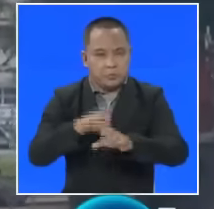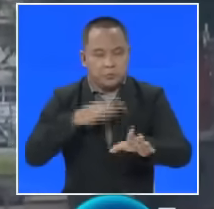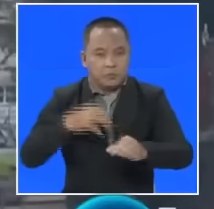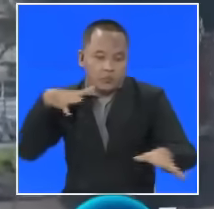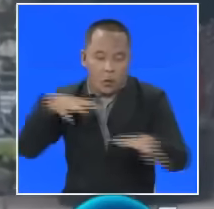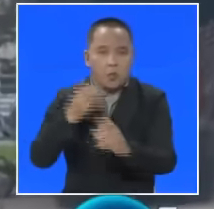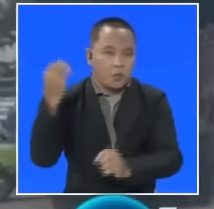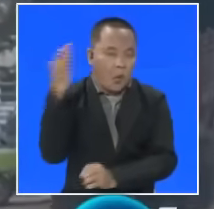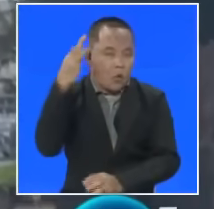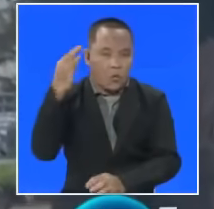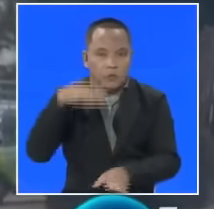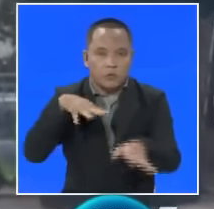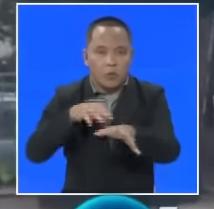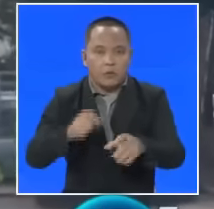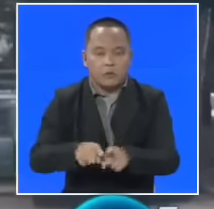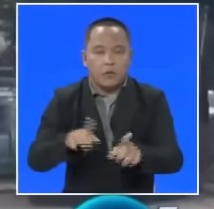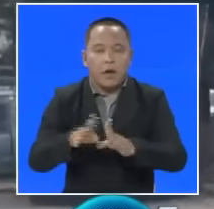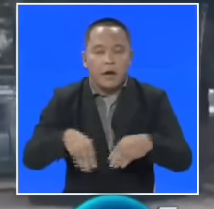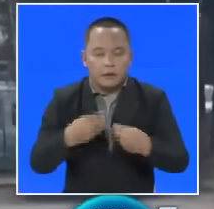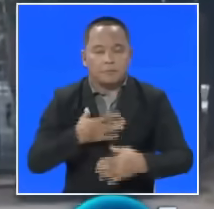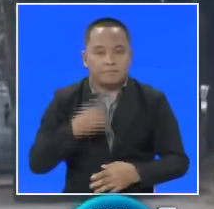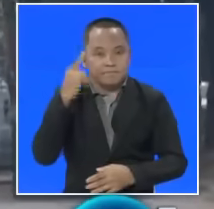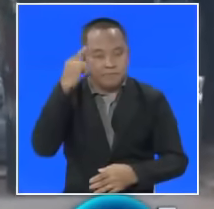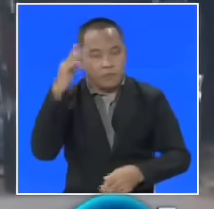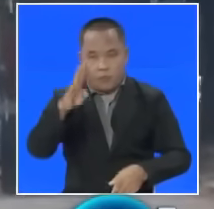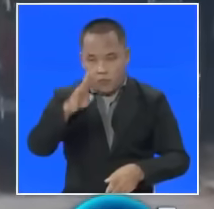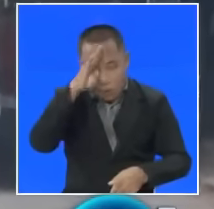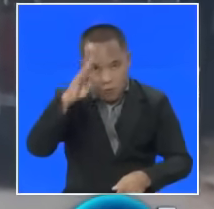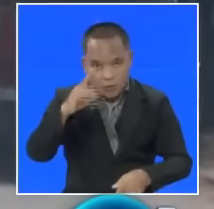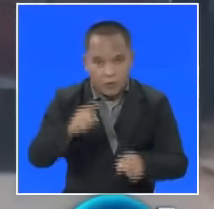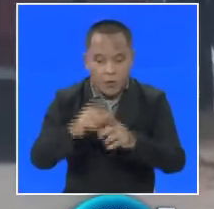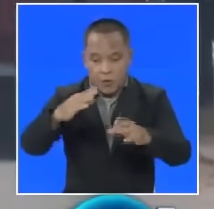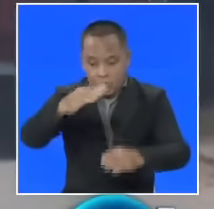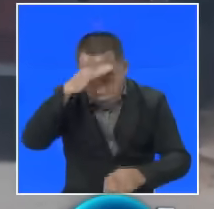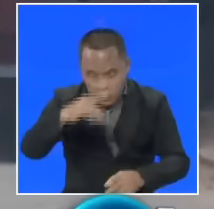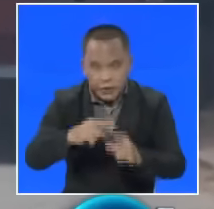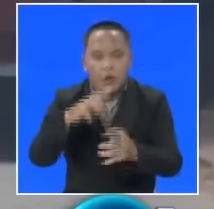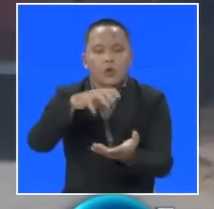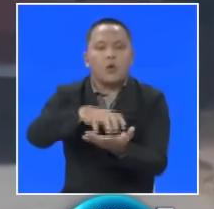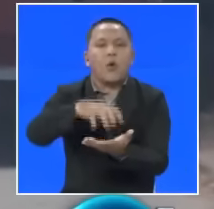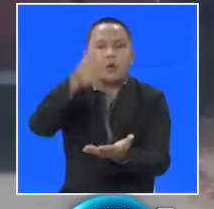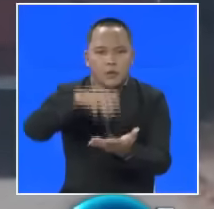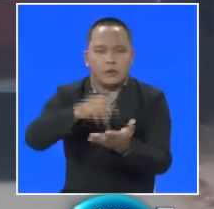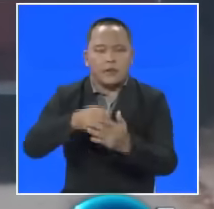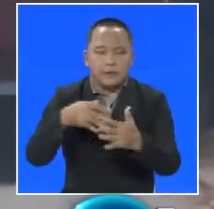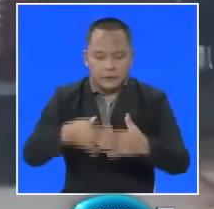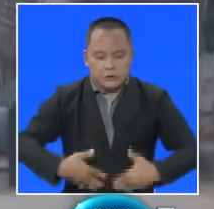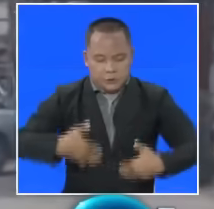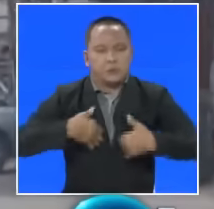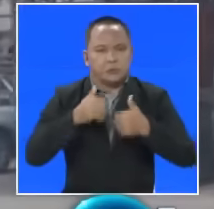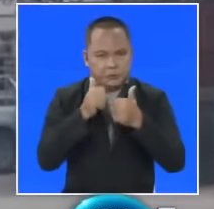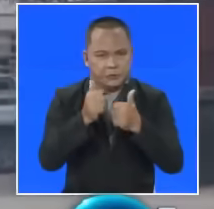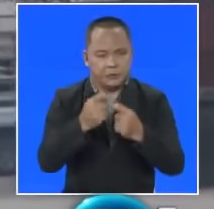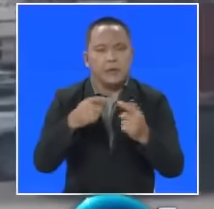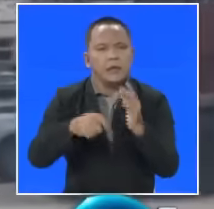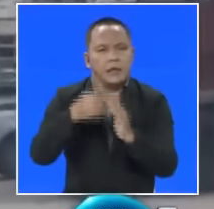ชนกันดังสนั่นหวั่นไหวเลยจนทำให้ศีรษะของน้องเนี่ยกระแทกกับเบาะแต่โชคดีนะคะที่รอดชีวิตมาได้ส่